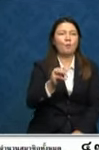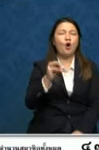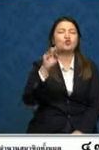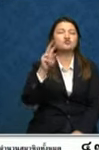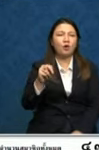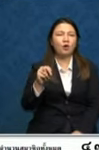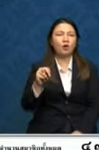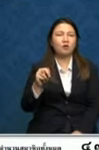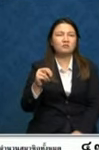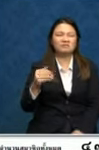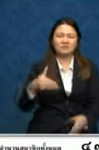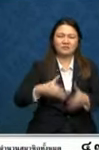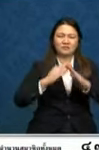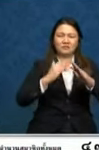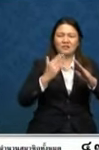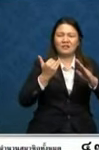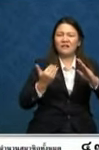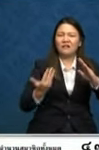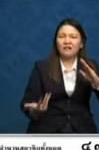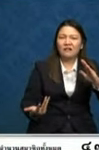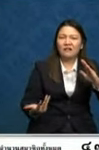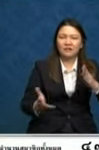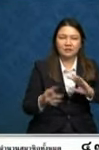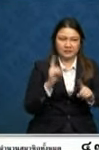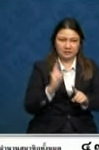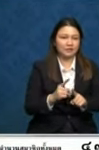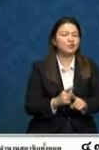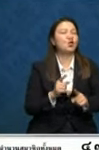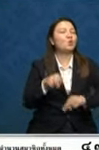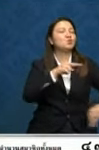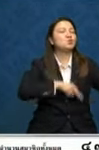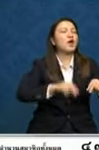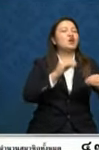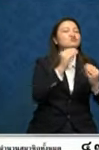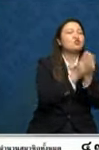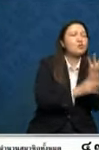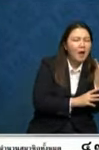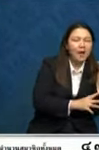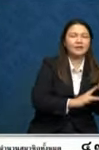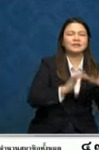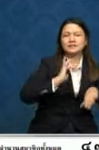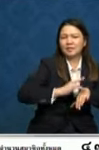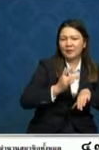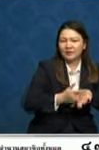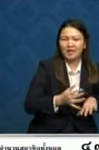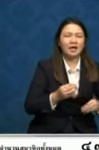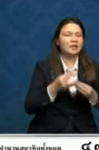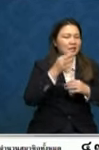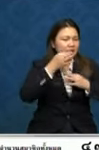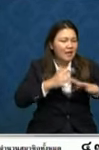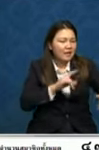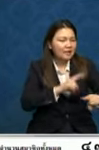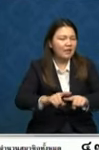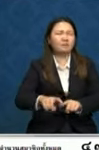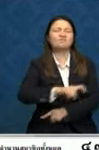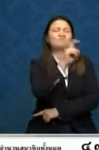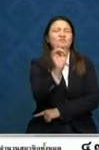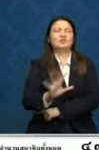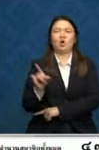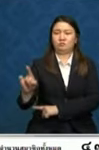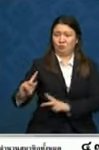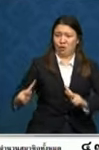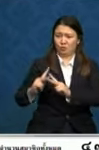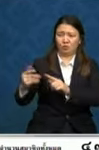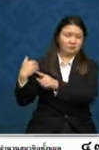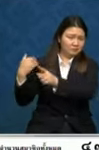พิทักษ์ทุกสิ่งอย่างแม้กระทั่งต้นไม้และทรัพยากรธรรมชาติครับปล่อยให้หน่วยงานอื่นๆที่เกี่ยวข้องทำหน้าที่ที่เขาเชี่ยวชาญด้านดังกล่าว